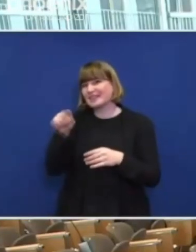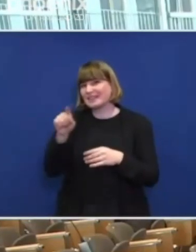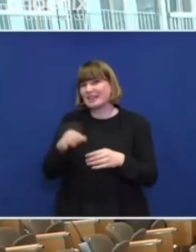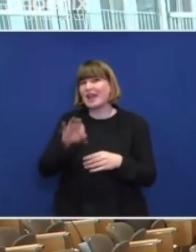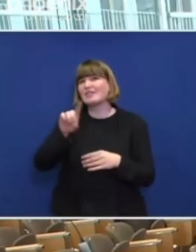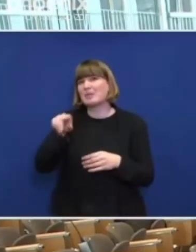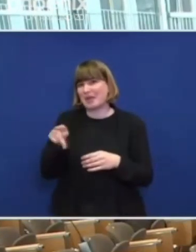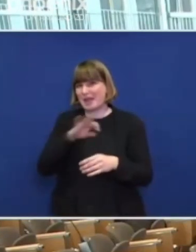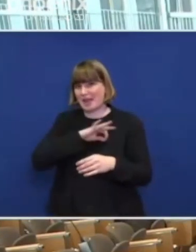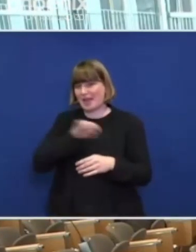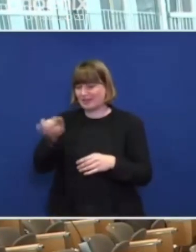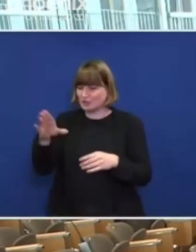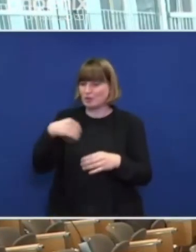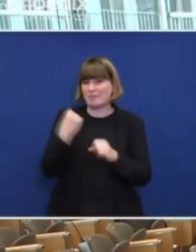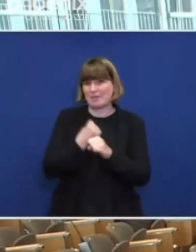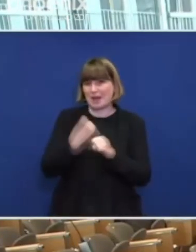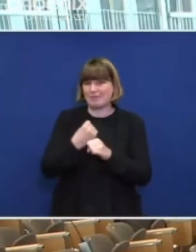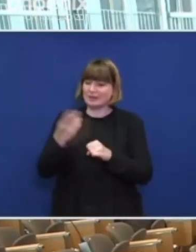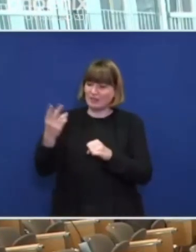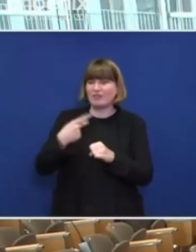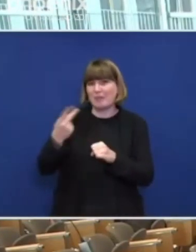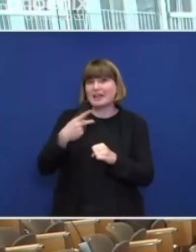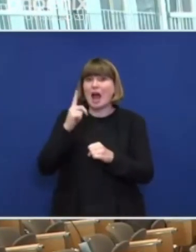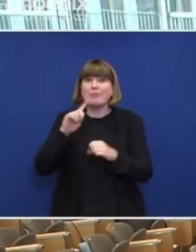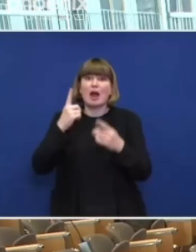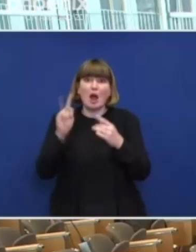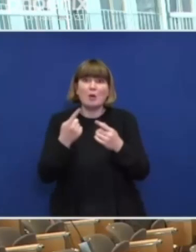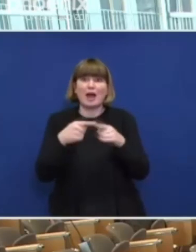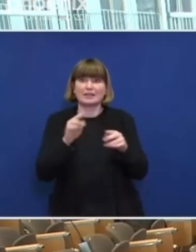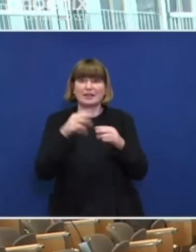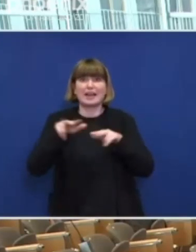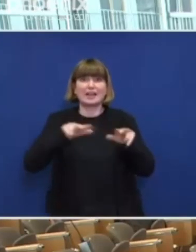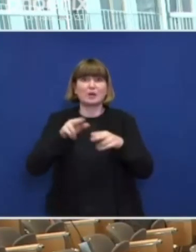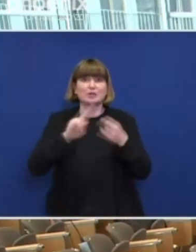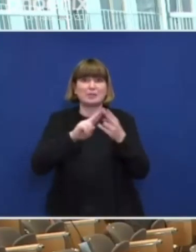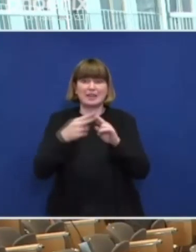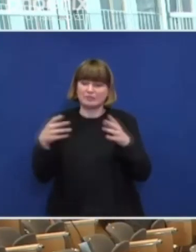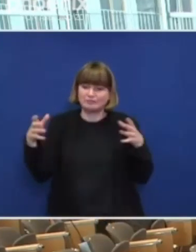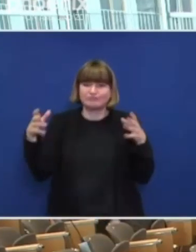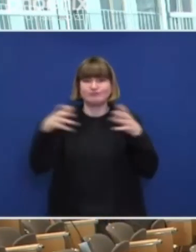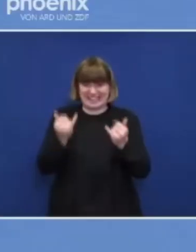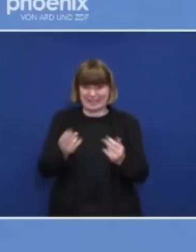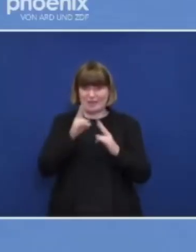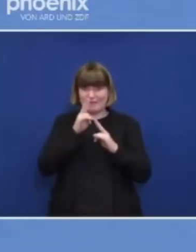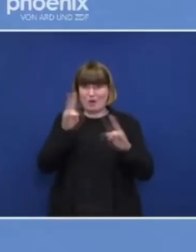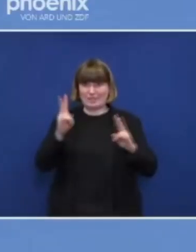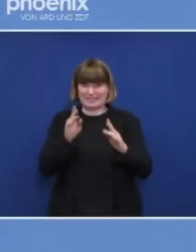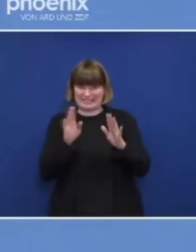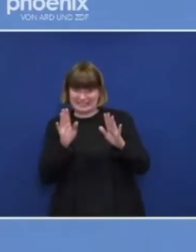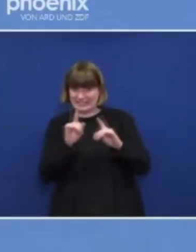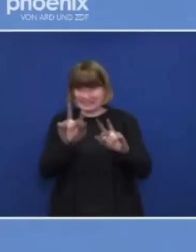Η Γερμανία δεν έχει περιθώρια για να χαλαρώσει πιο γρήγορα τους περιορισμούς του κορονοϊού, δήλωσε ο Υπουργός Υγείας της χώρας